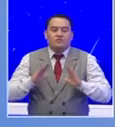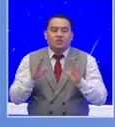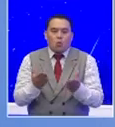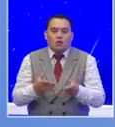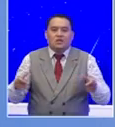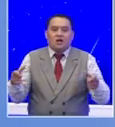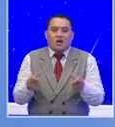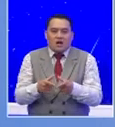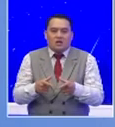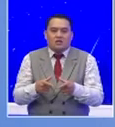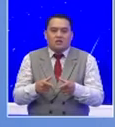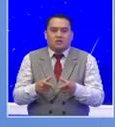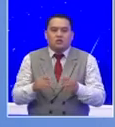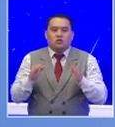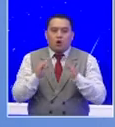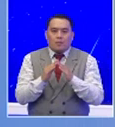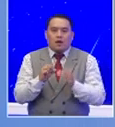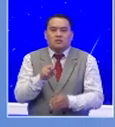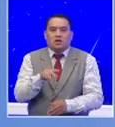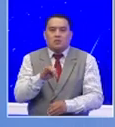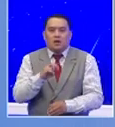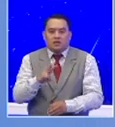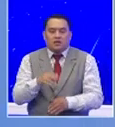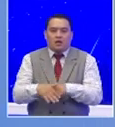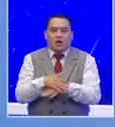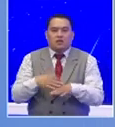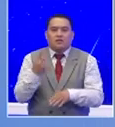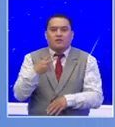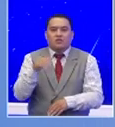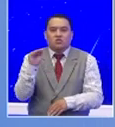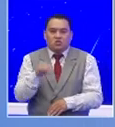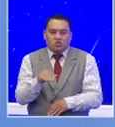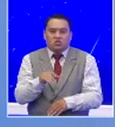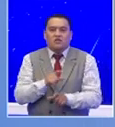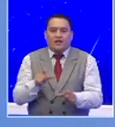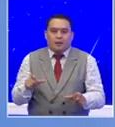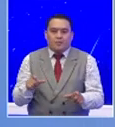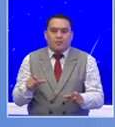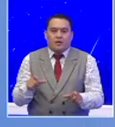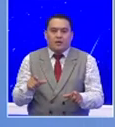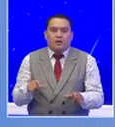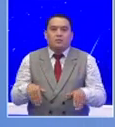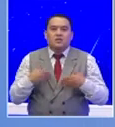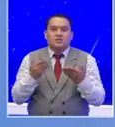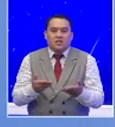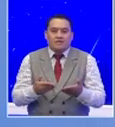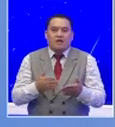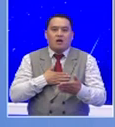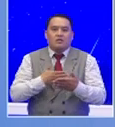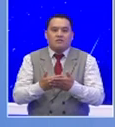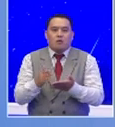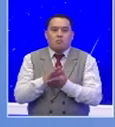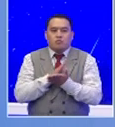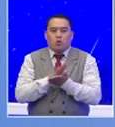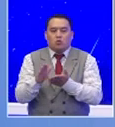закрытием на карантин жилого комплекса «Асларман» с населением более 20 тысяч человек. Представители волонтерского движения